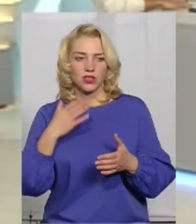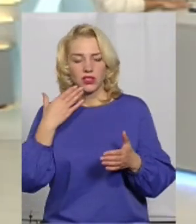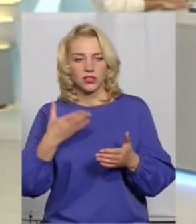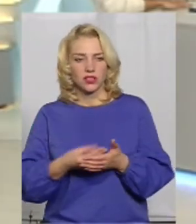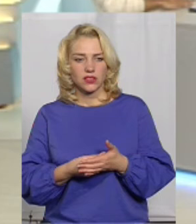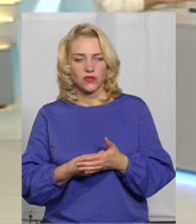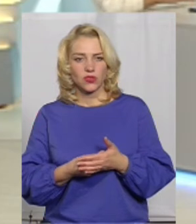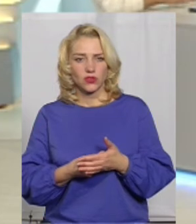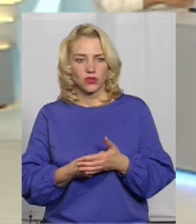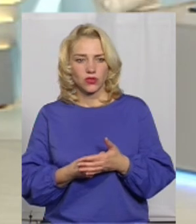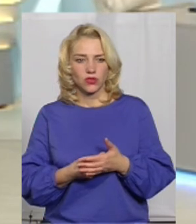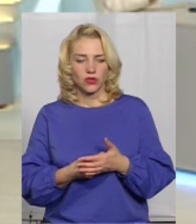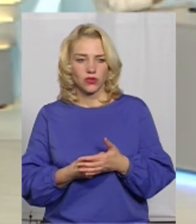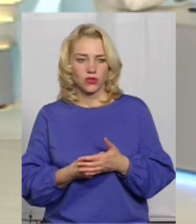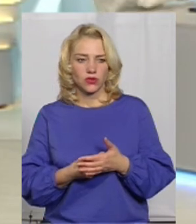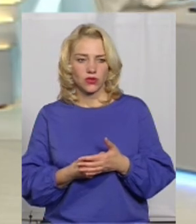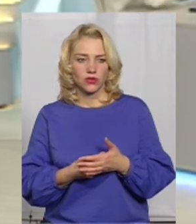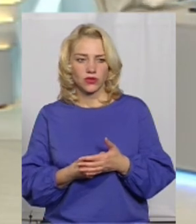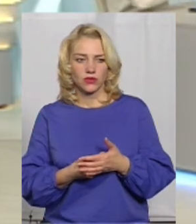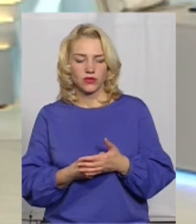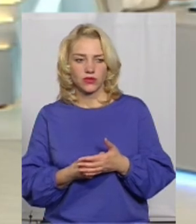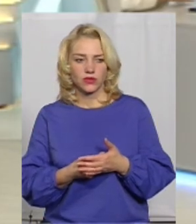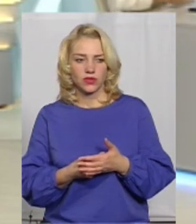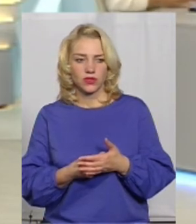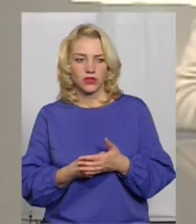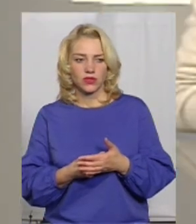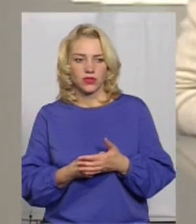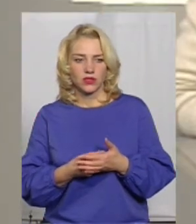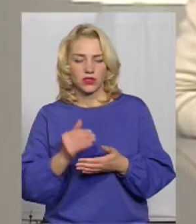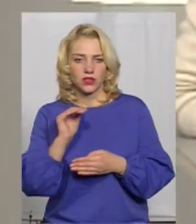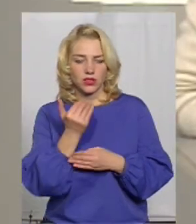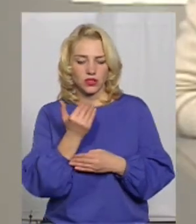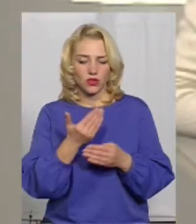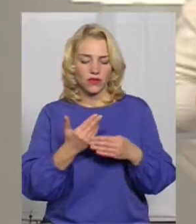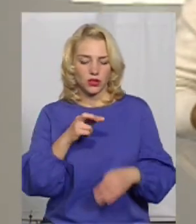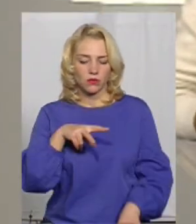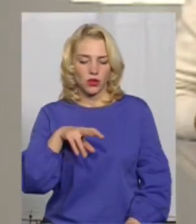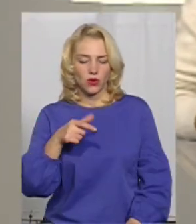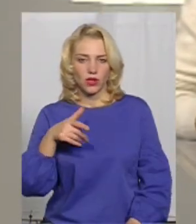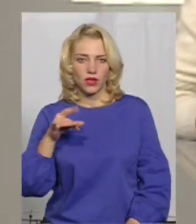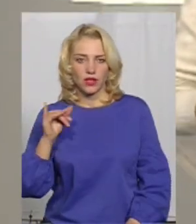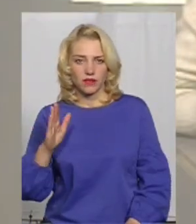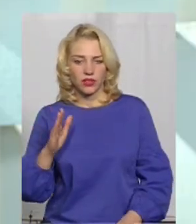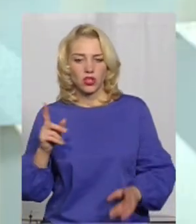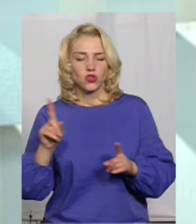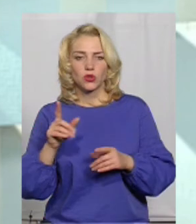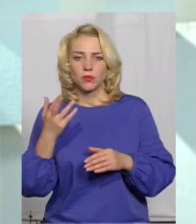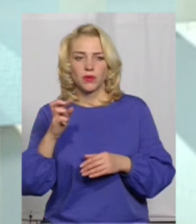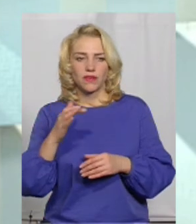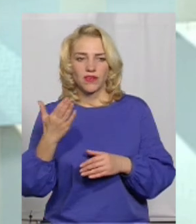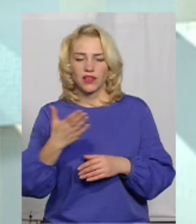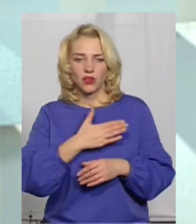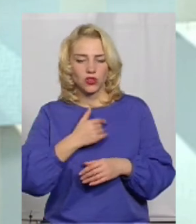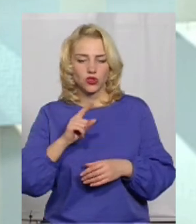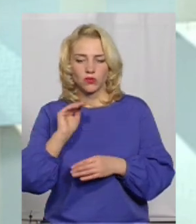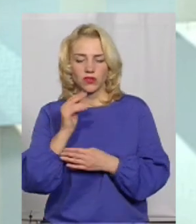від блогеру, від блогерів. Ну, скажімо так, чого б не хотіла, щоб вона бачила, в Інстаграмі, взагалі в соціальних мережах, або чого б вона, що